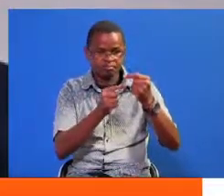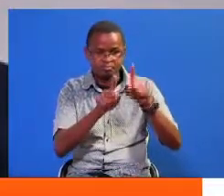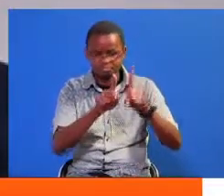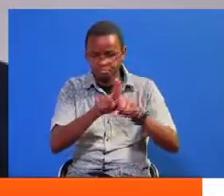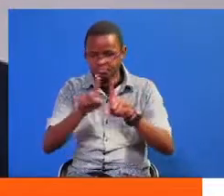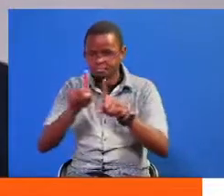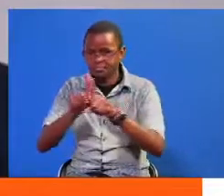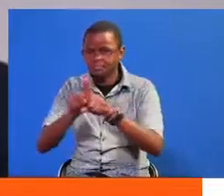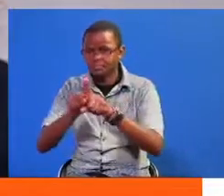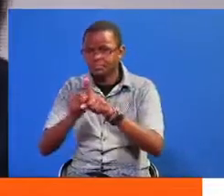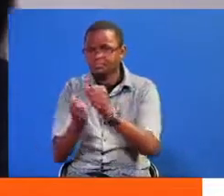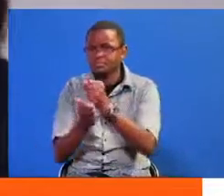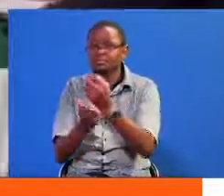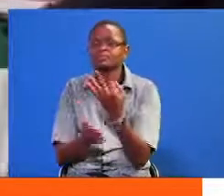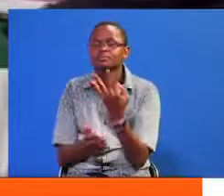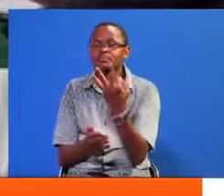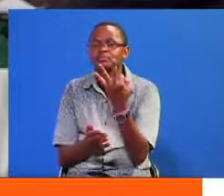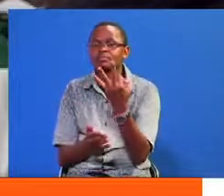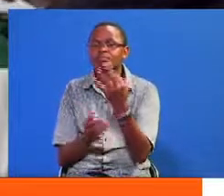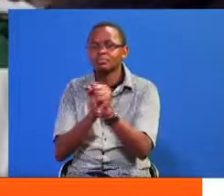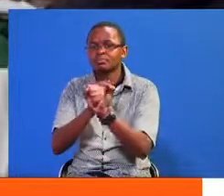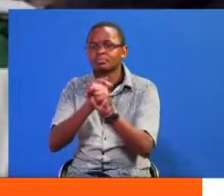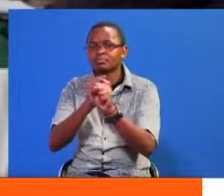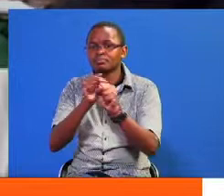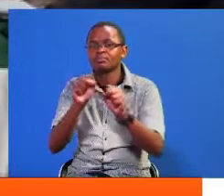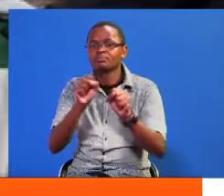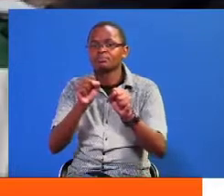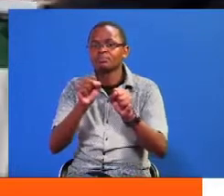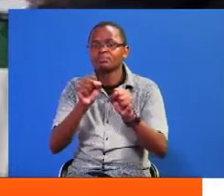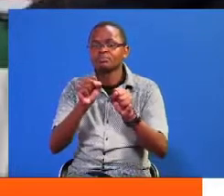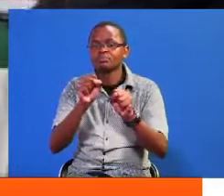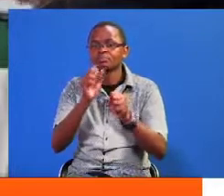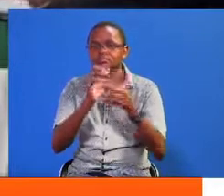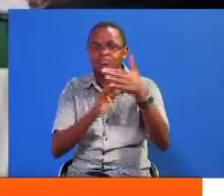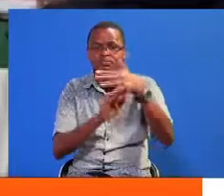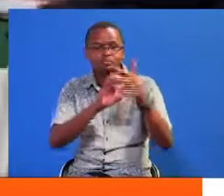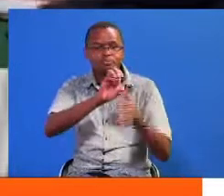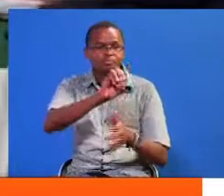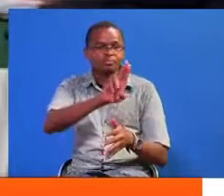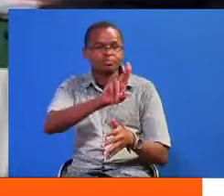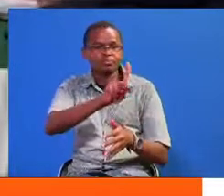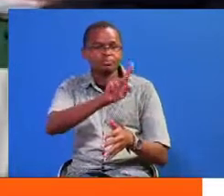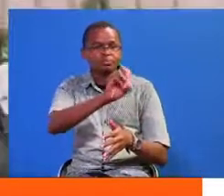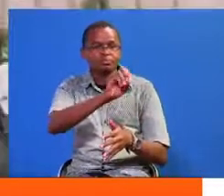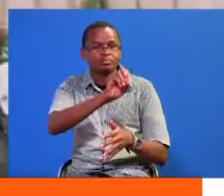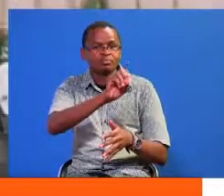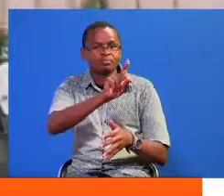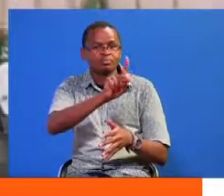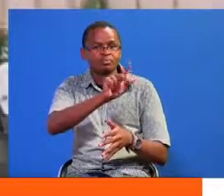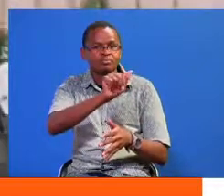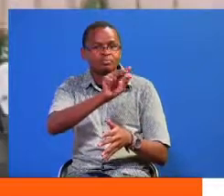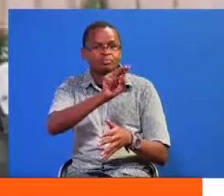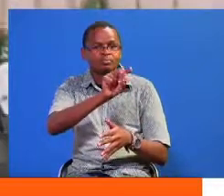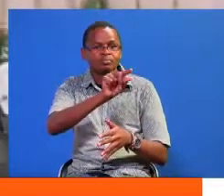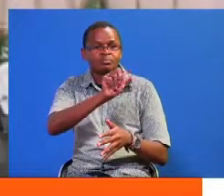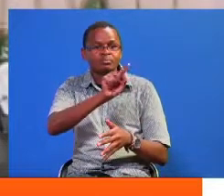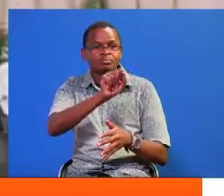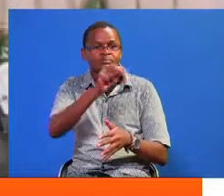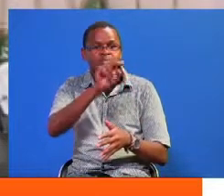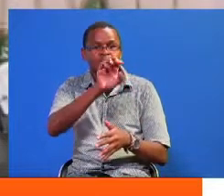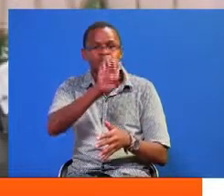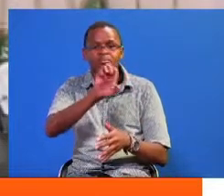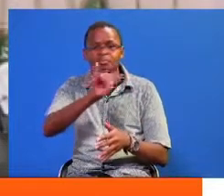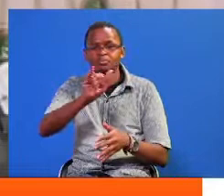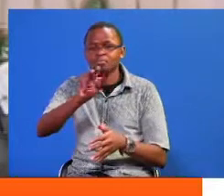haya. Wasailiwa watatu, rais wa mahakama ya rufaa jaji Ouko William, Joseph Kangethe na wakili Alice